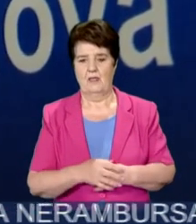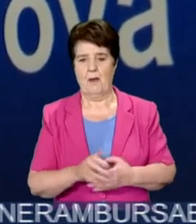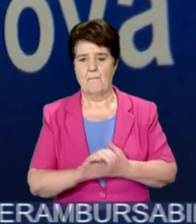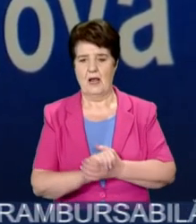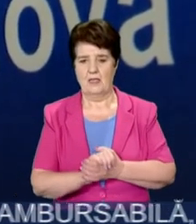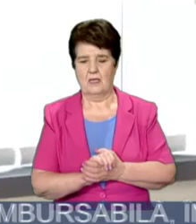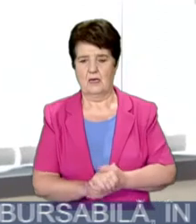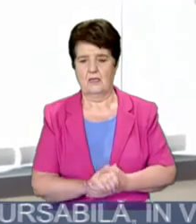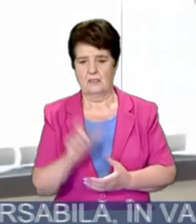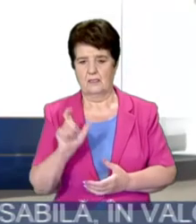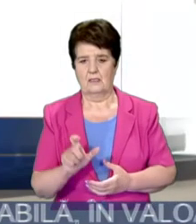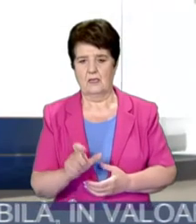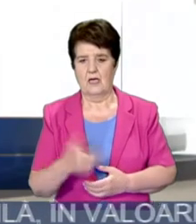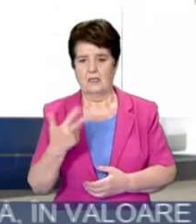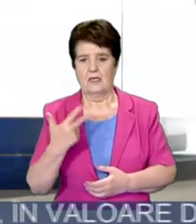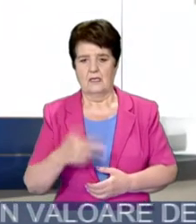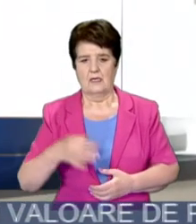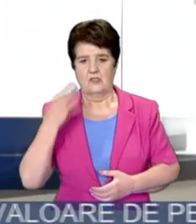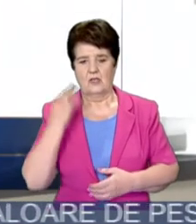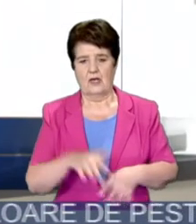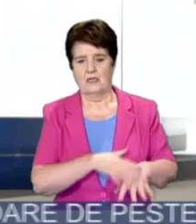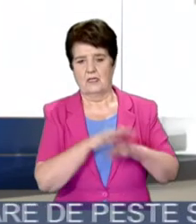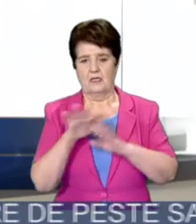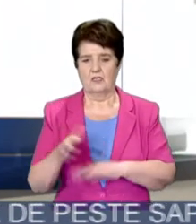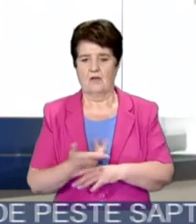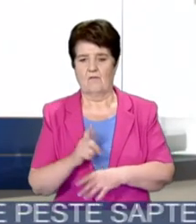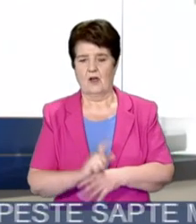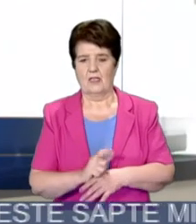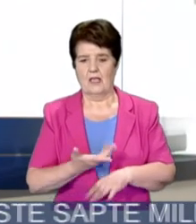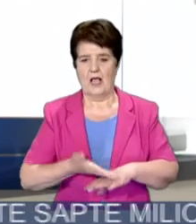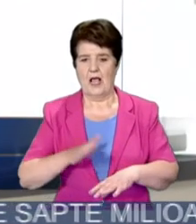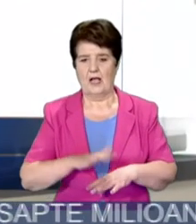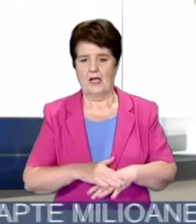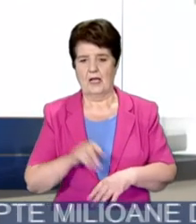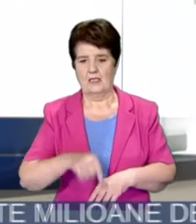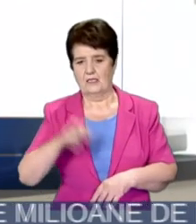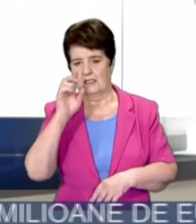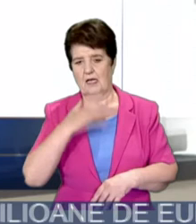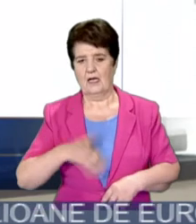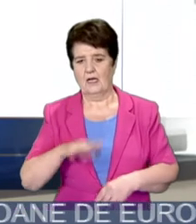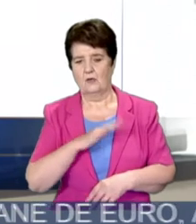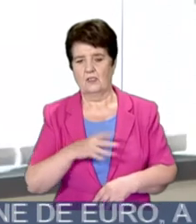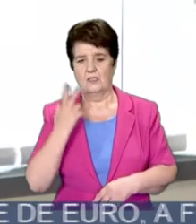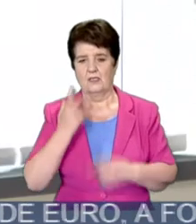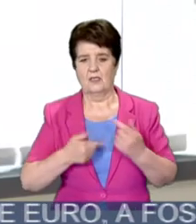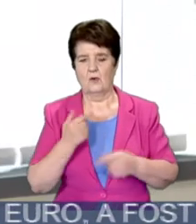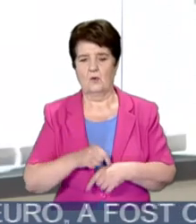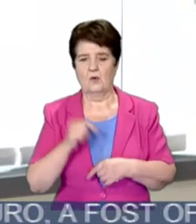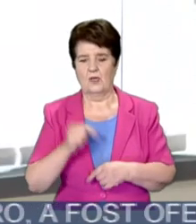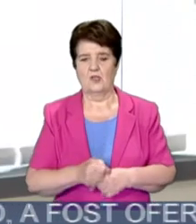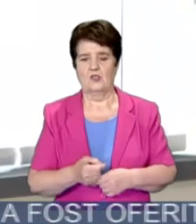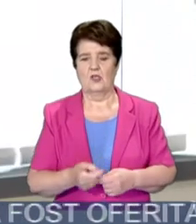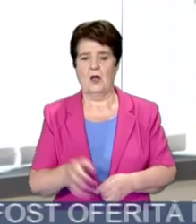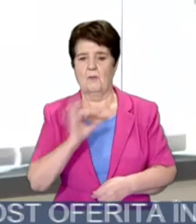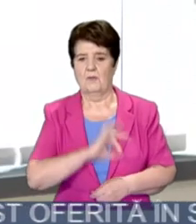prietenesc. În acești 30 de ani de tranziție foarte grea pentru țara noastră, întotdeauna am simțit și am beneficiat de